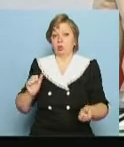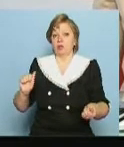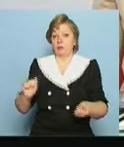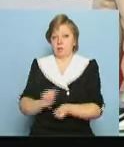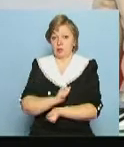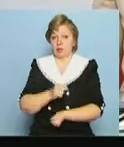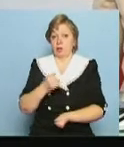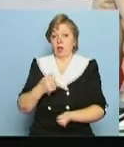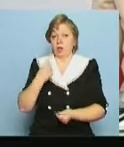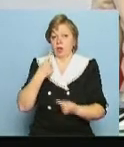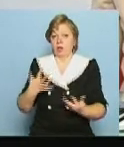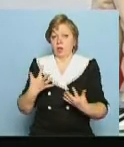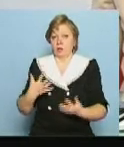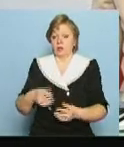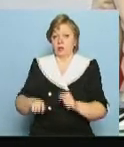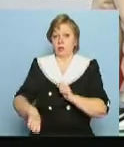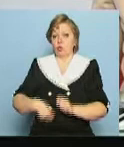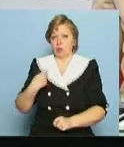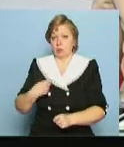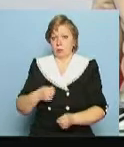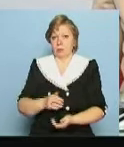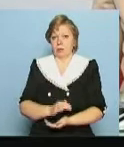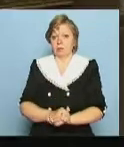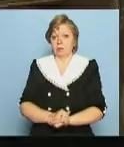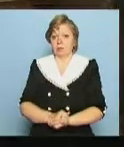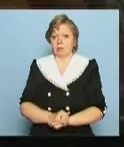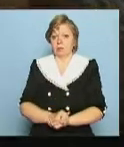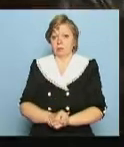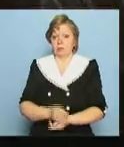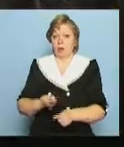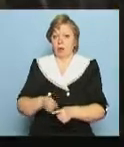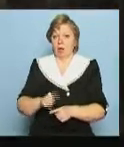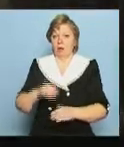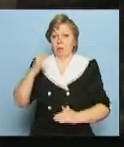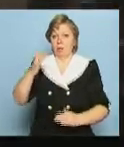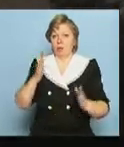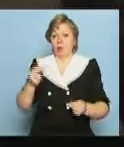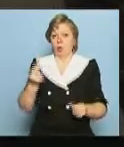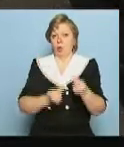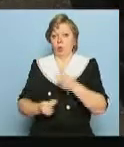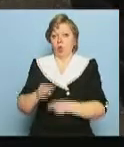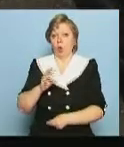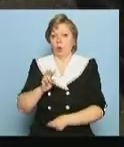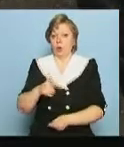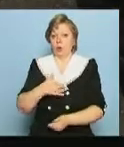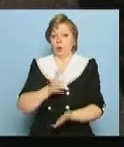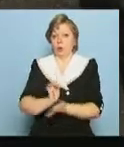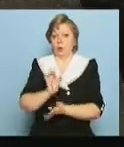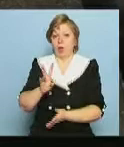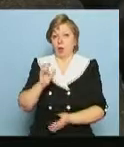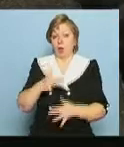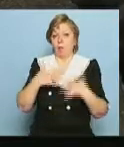масштабы потерь. Подробности в сюжете Яны Городиловой. Этот портрет художник Виталий Окунь хотел отправить на Большую